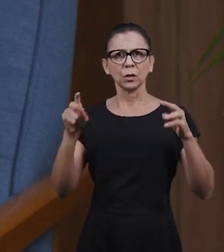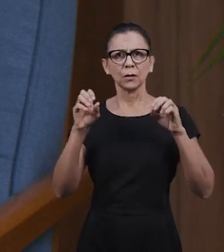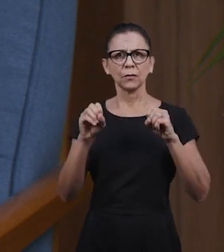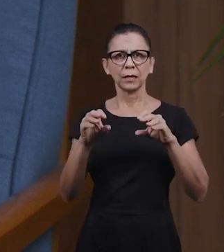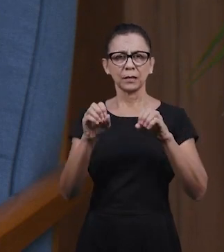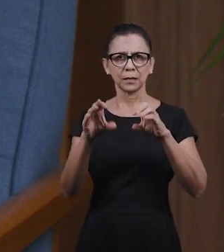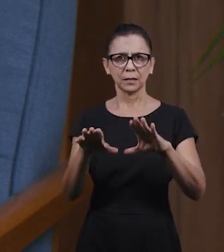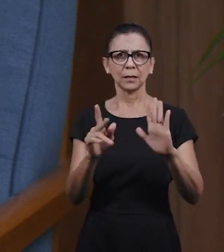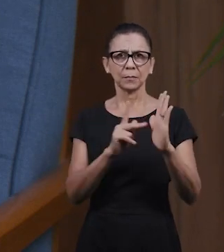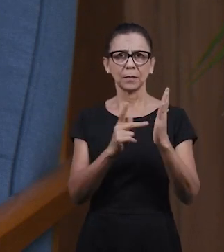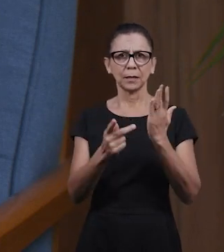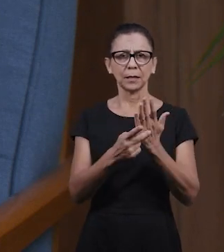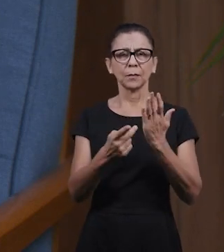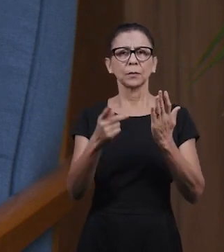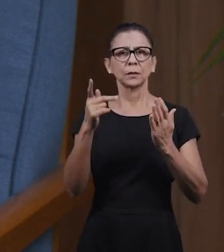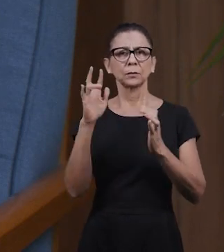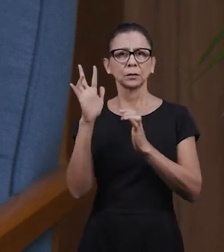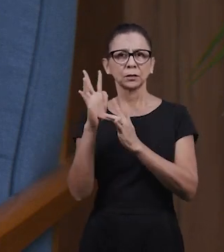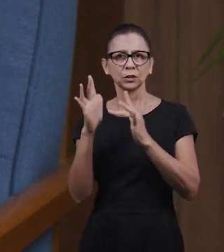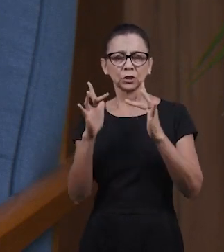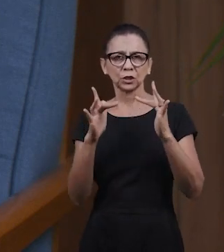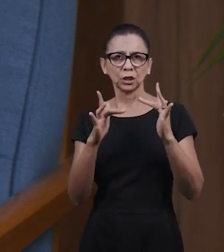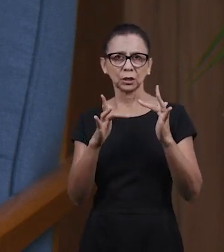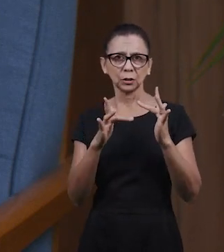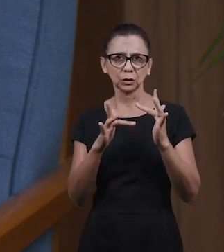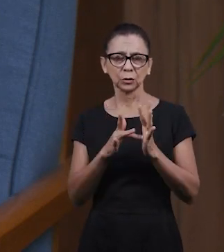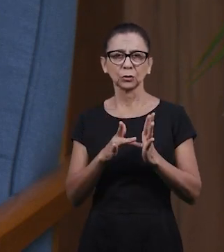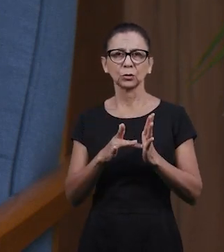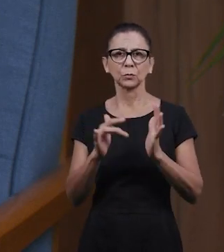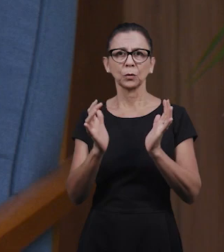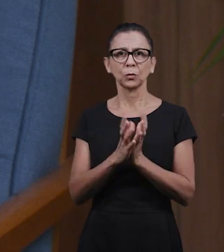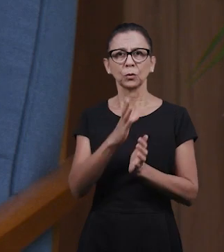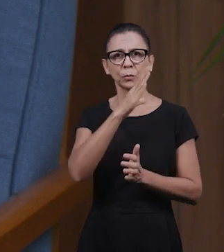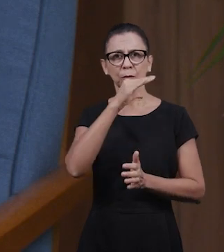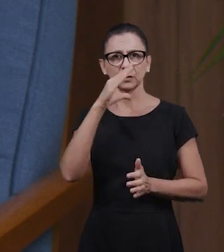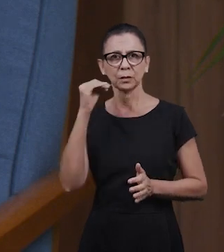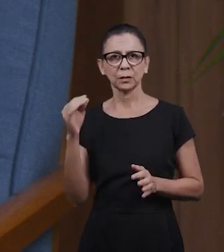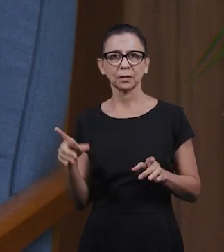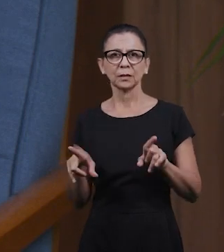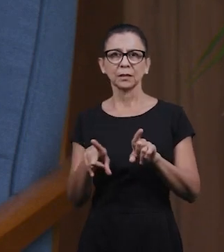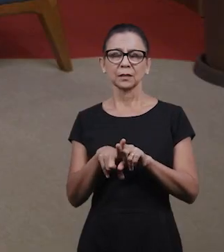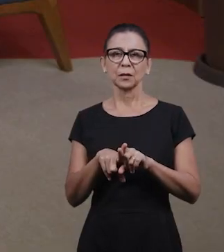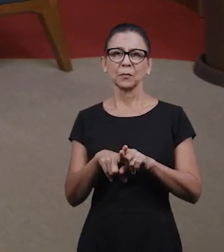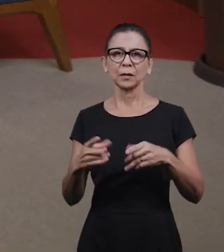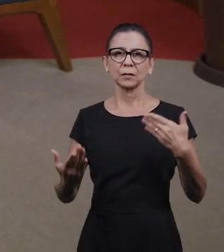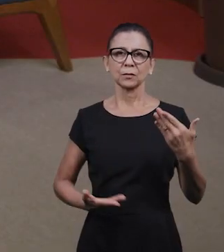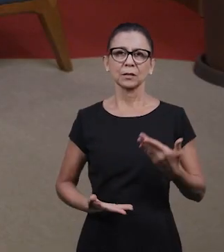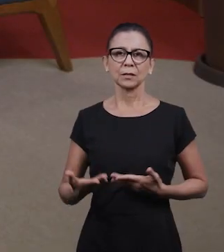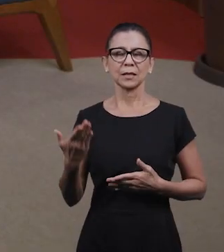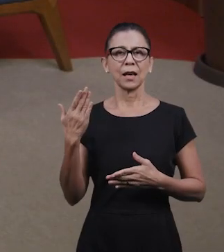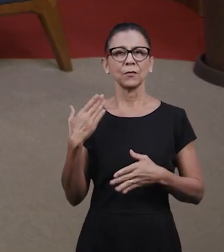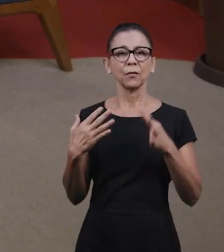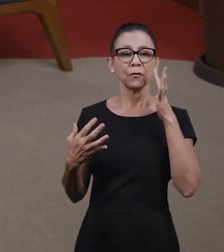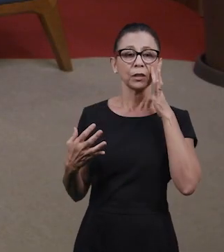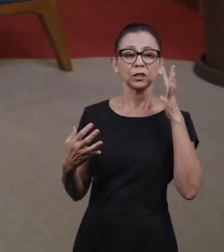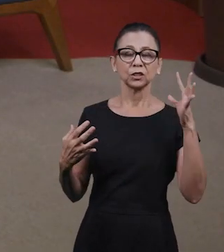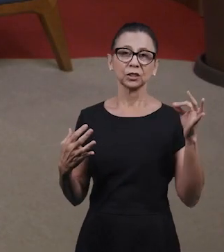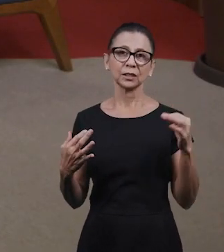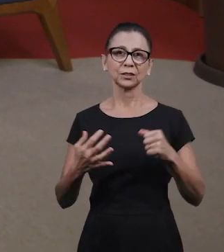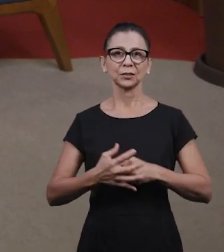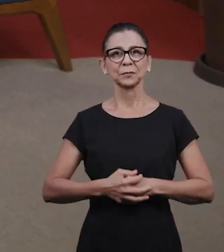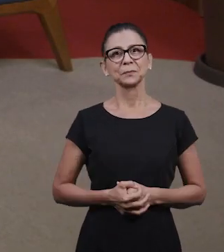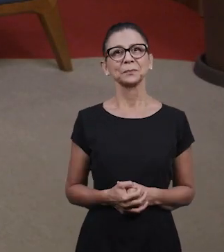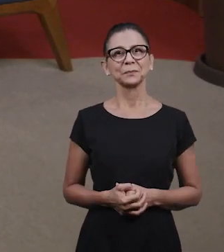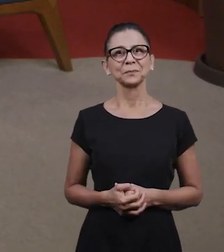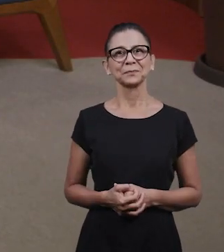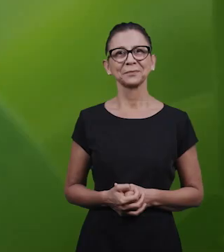adolescents et intermédiaire, la professeure va aborder le sujet de la parole du serviteur vigilant. Assistez maintenant le volet